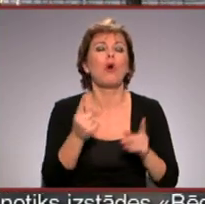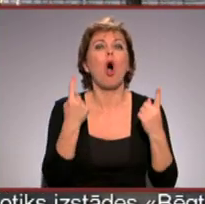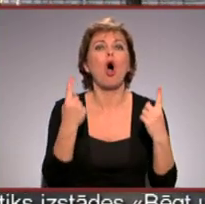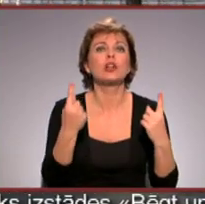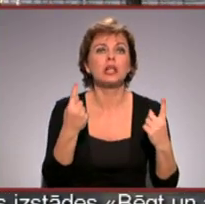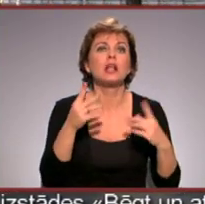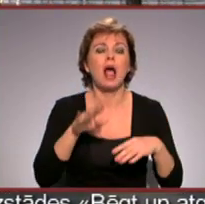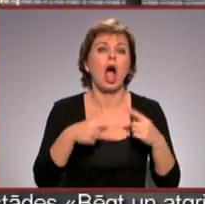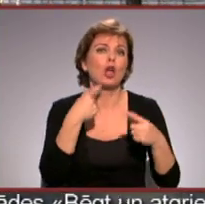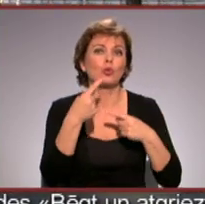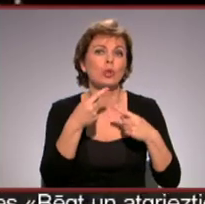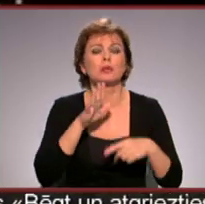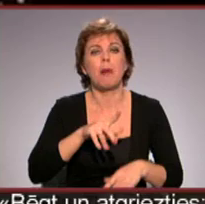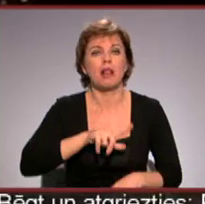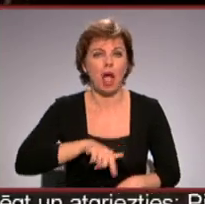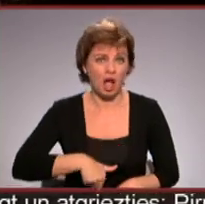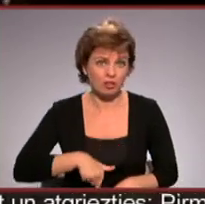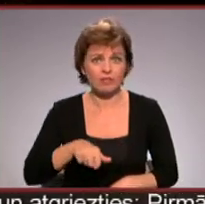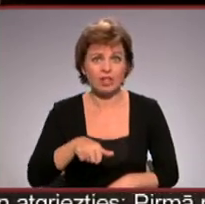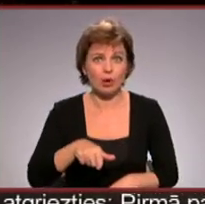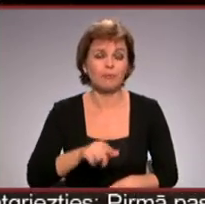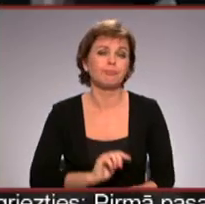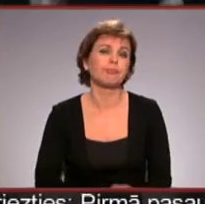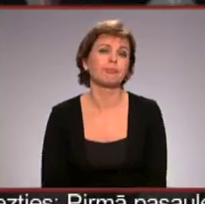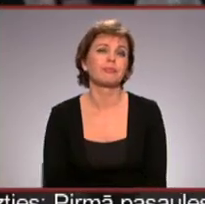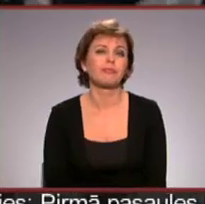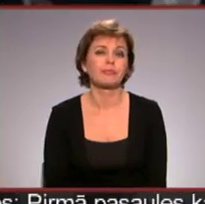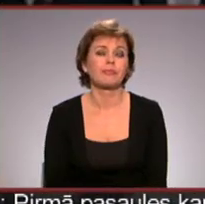lai tā runātu īstenībā par Latviju. Liena Laviņa, Zintars Sprindis, Latvijas televīzija.